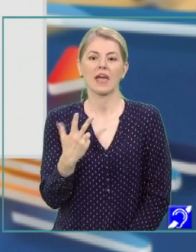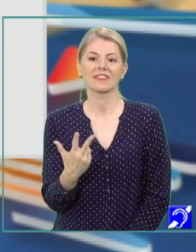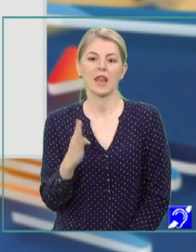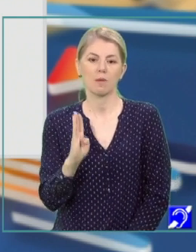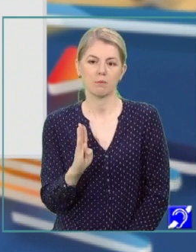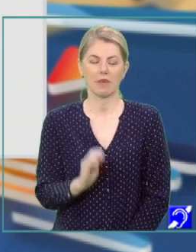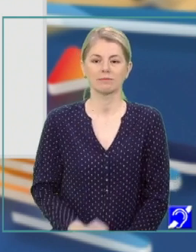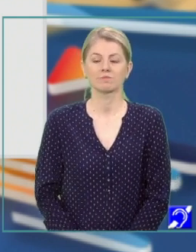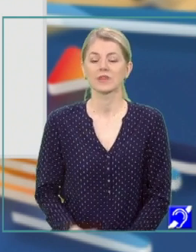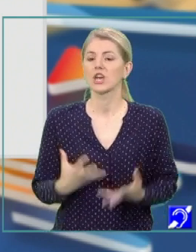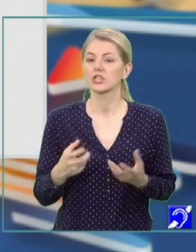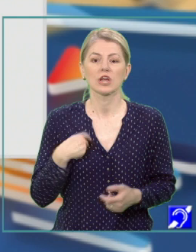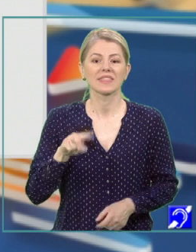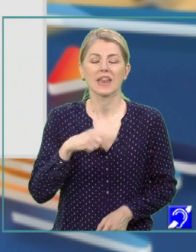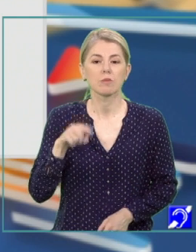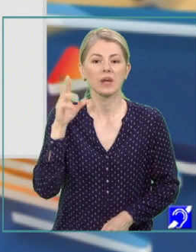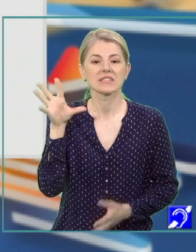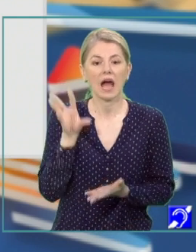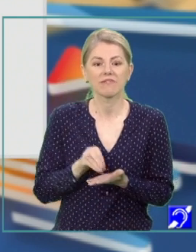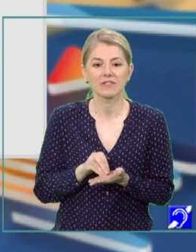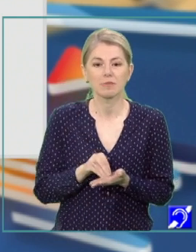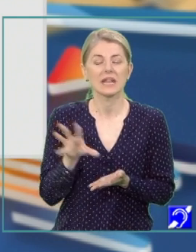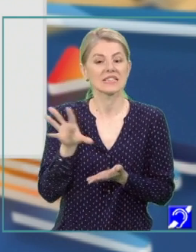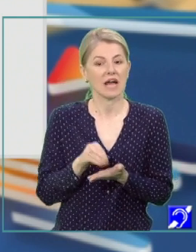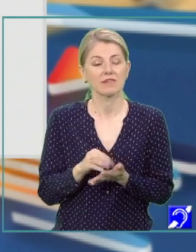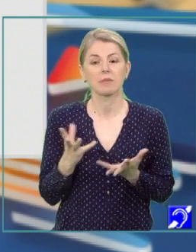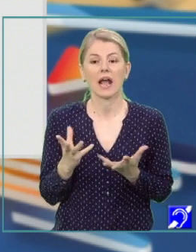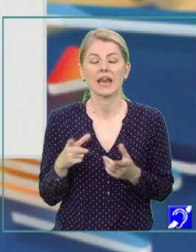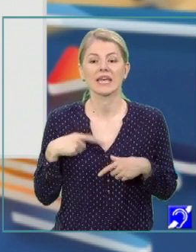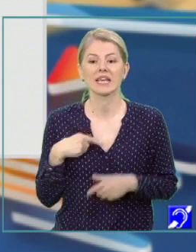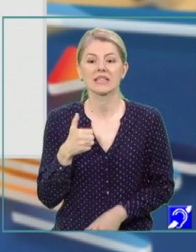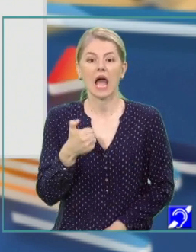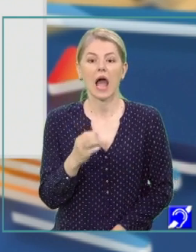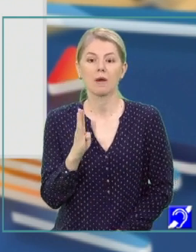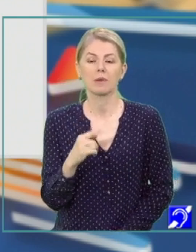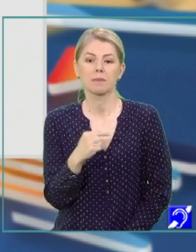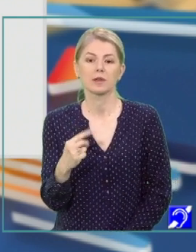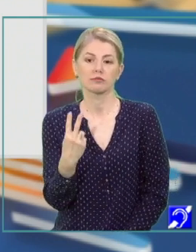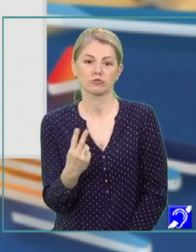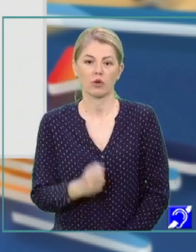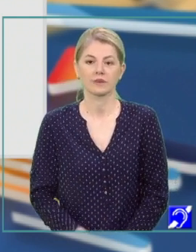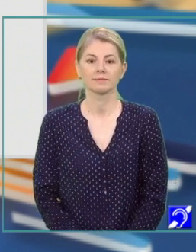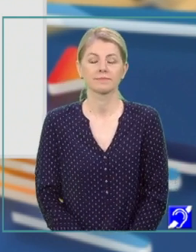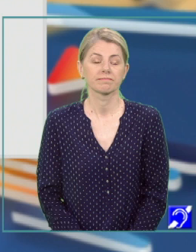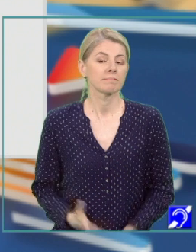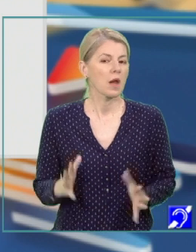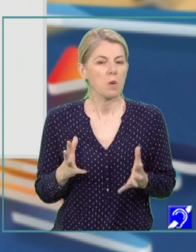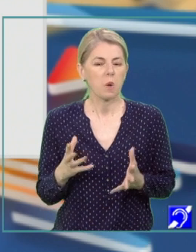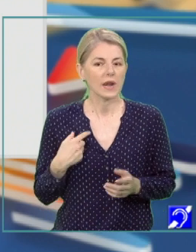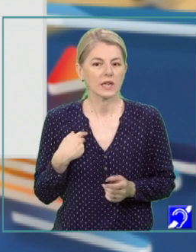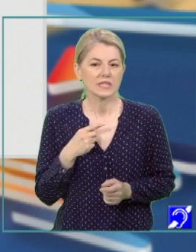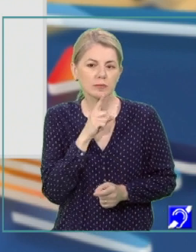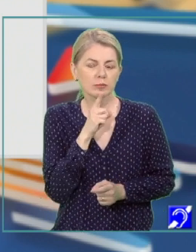3B. Ce trebuie să aflăm? Trebuie să aflăm cât este AB minus 2. Oare nu cumva sunt